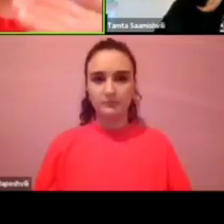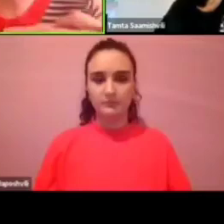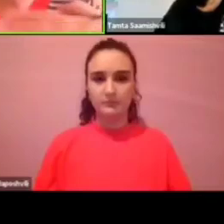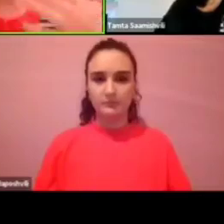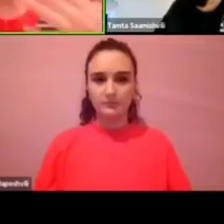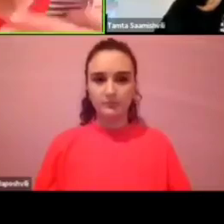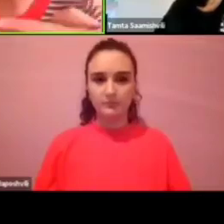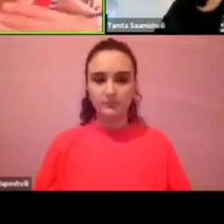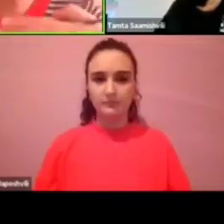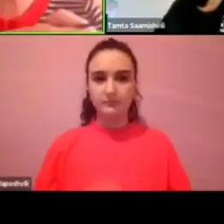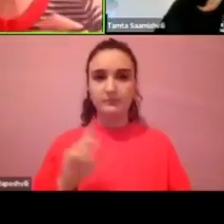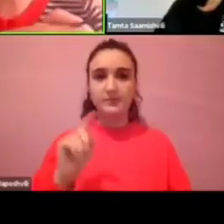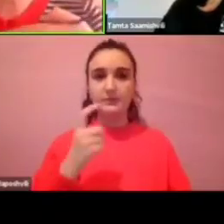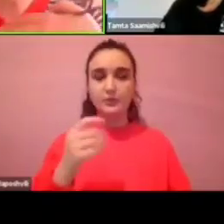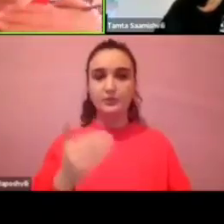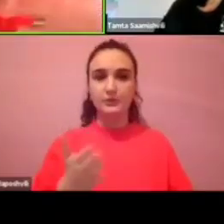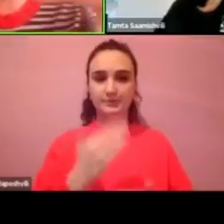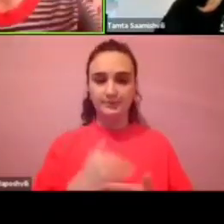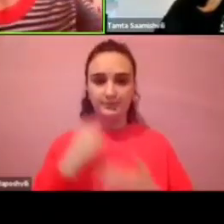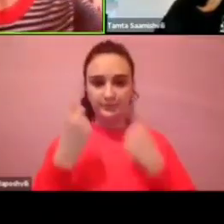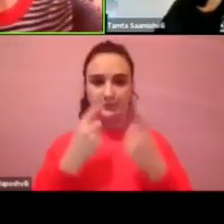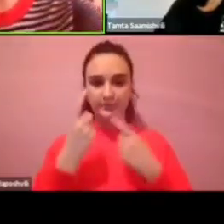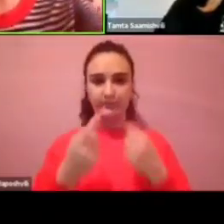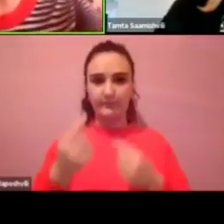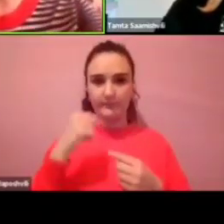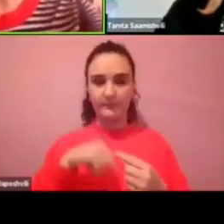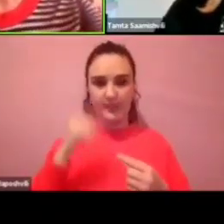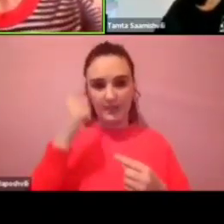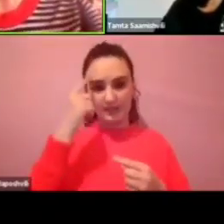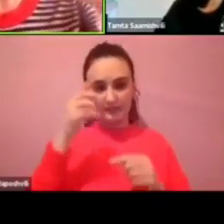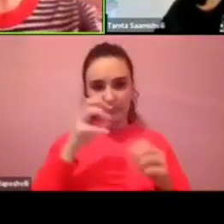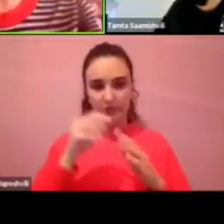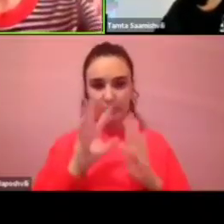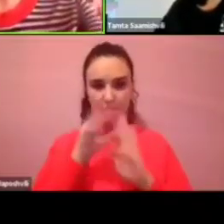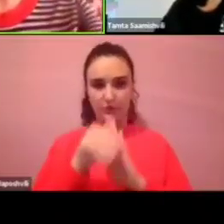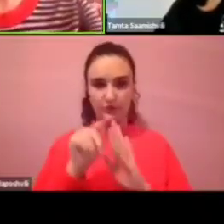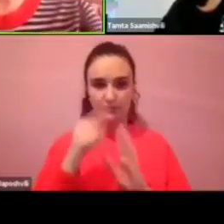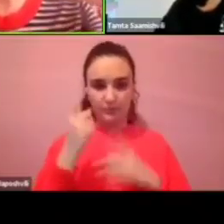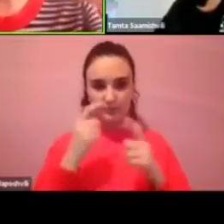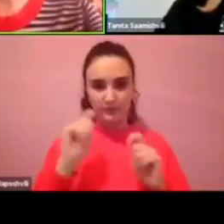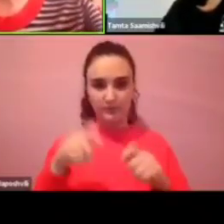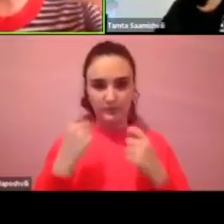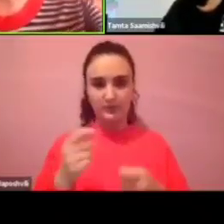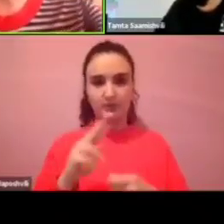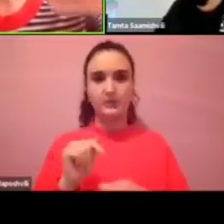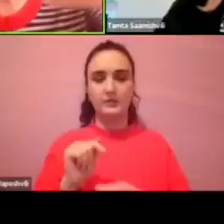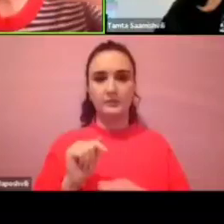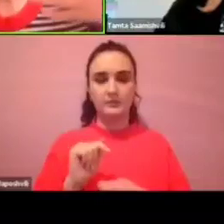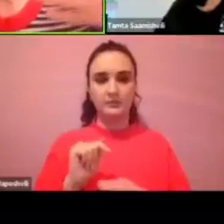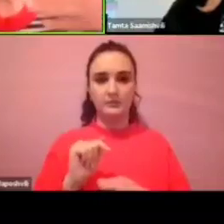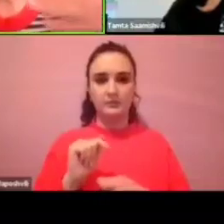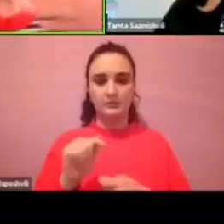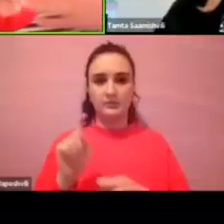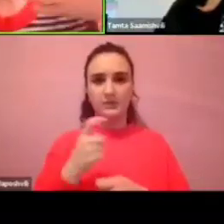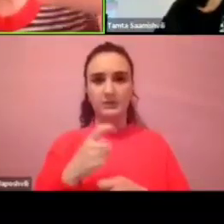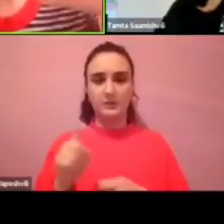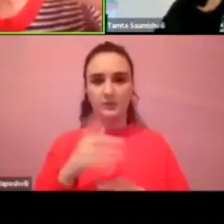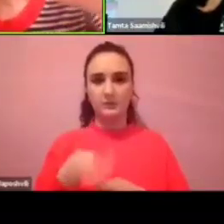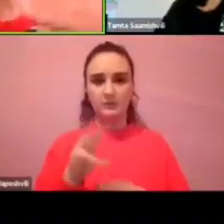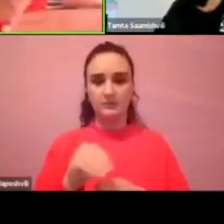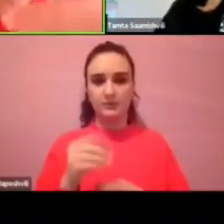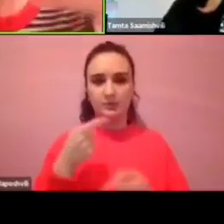ქიმიური რეაქციების შედეგად ინფორმაცია მიდის ტვინში და ამ ქიმიური